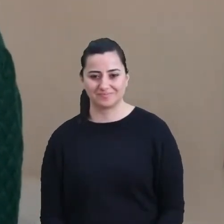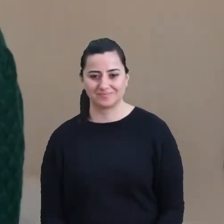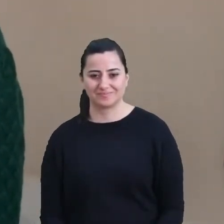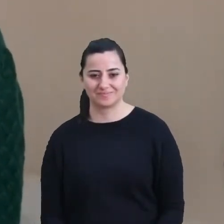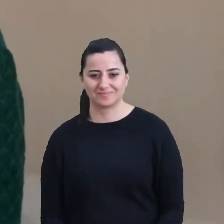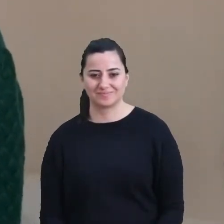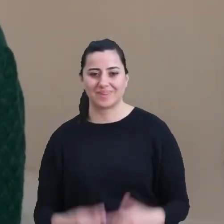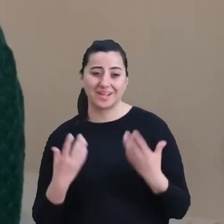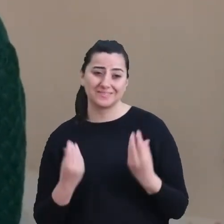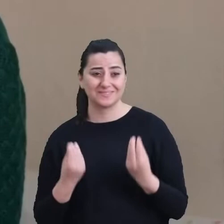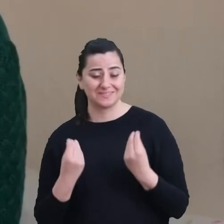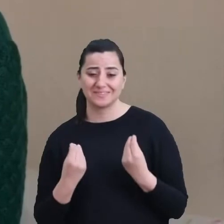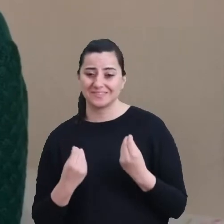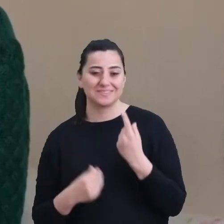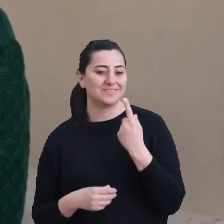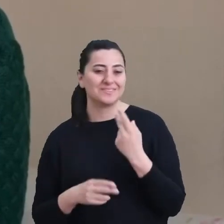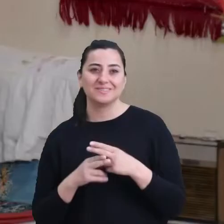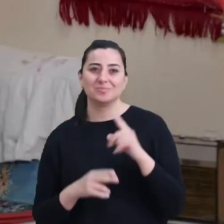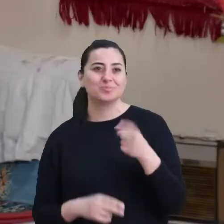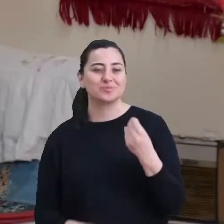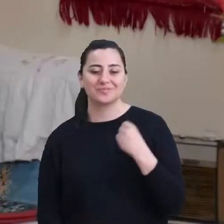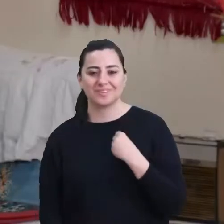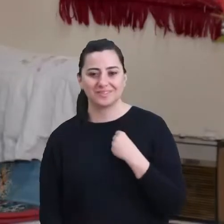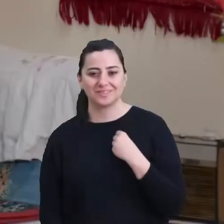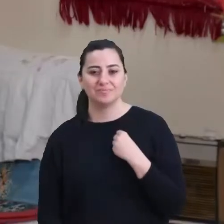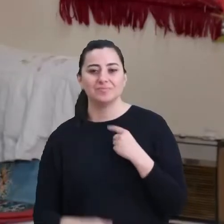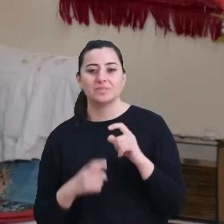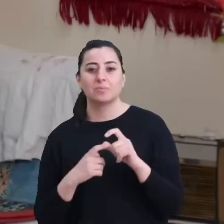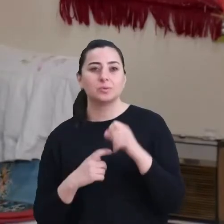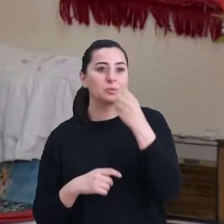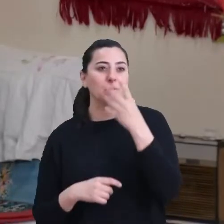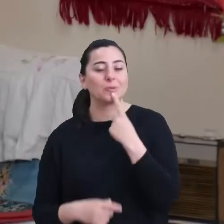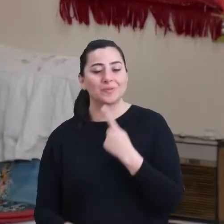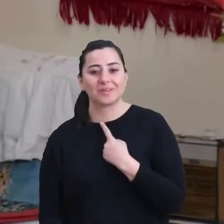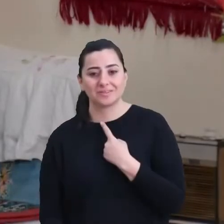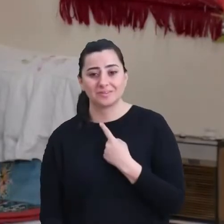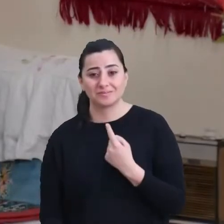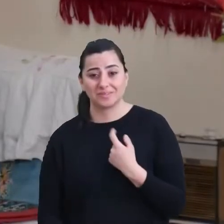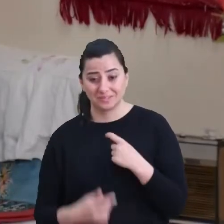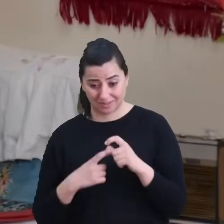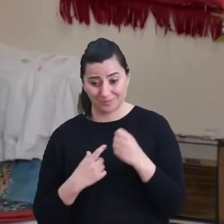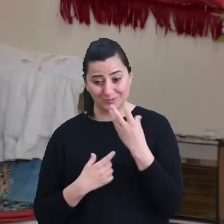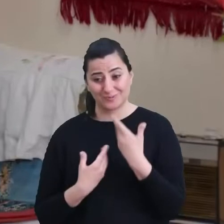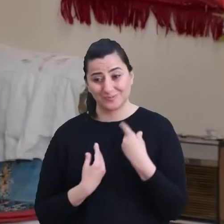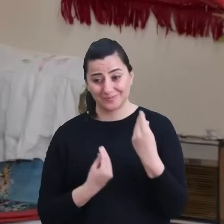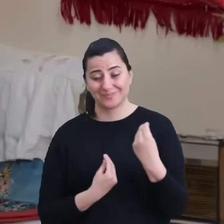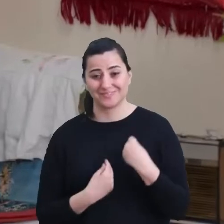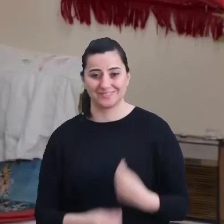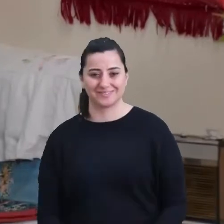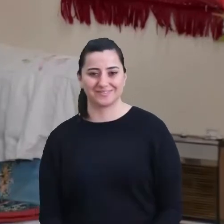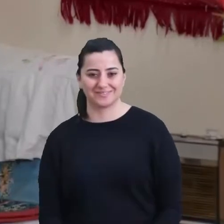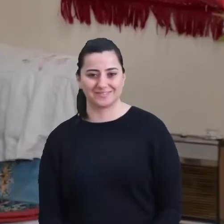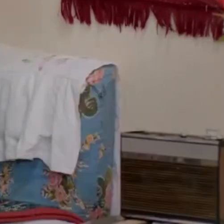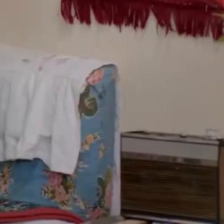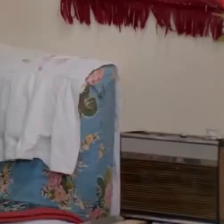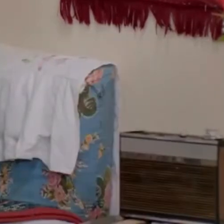Ay, ne güzel bir isim bulmuş beni. Sarmaşık gülü demiş. Sarmaşık gülüyüm ya ben onun.